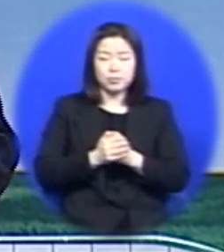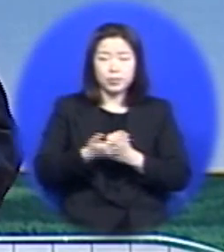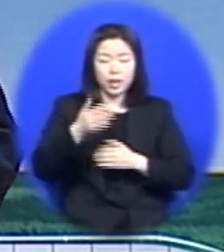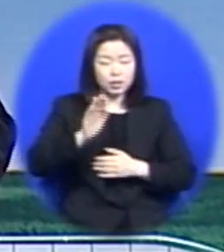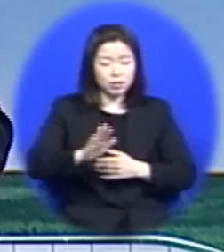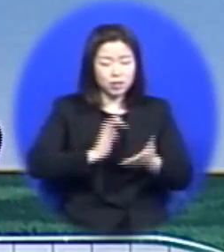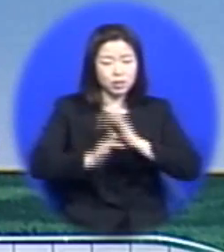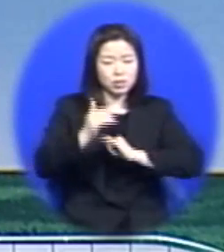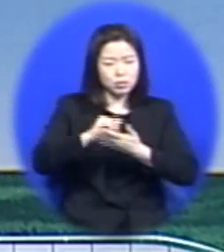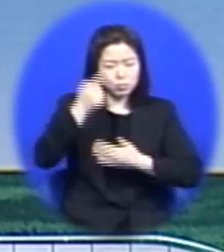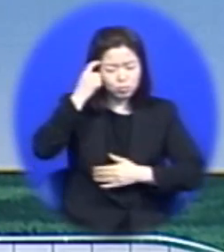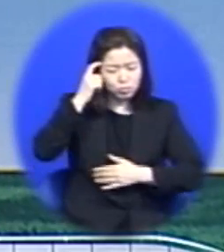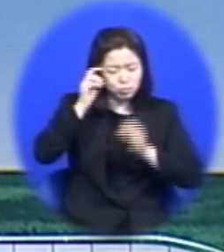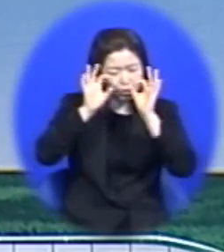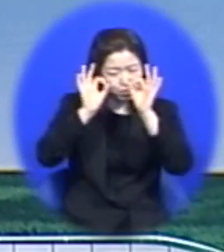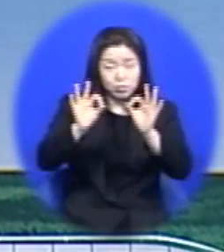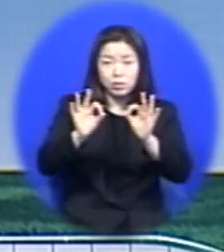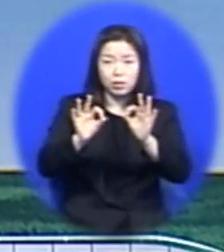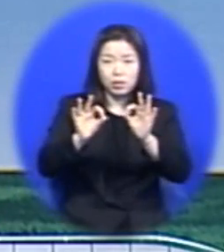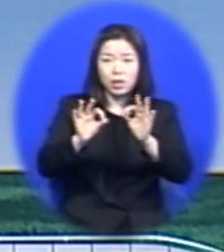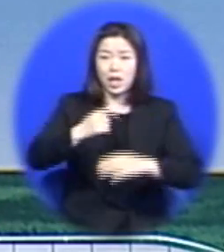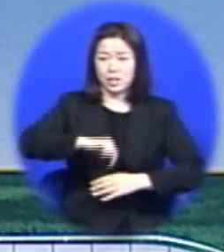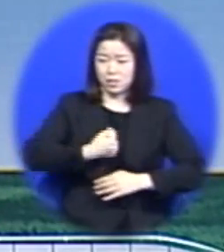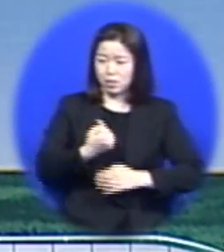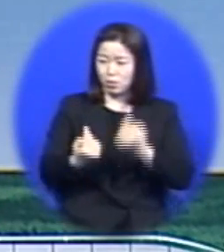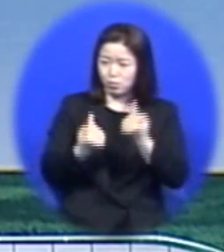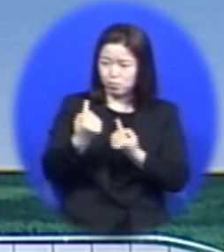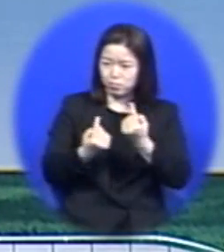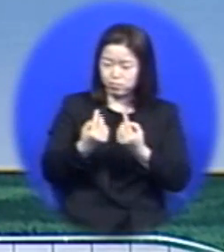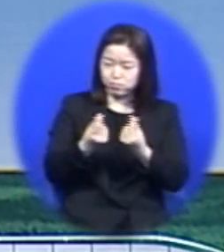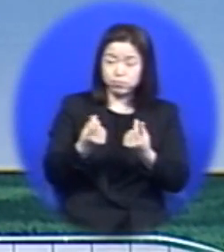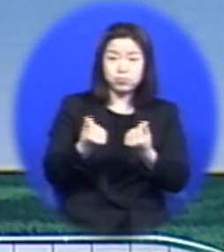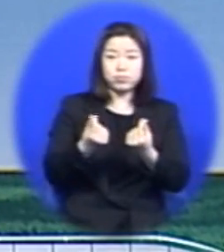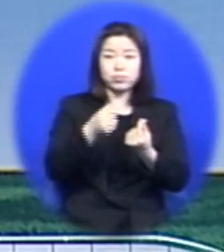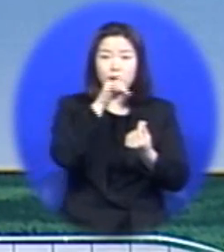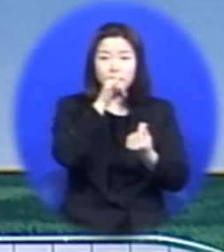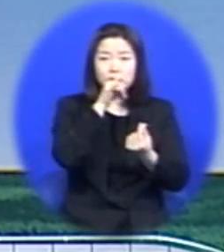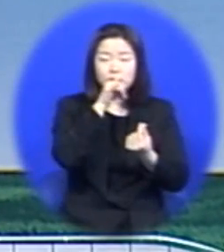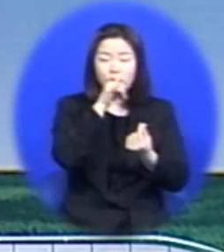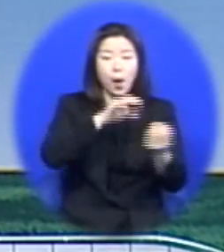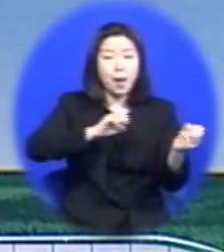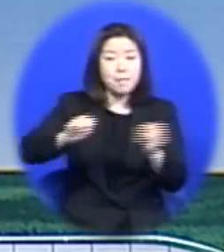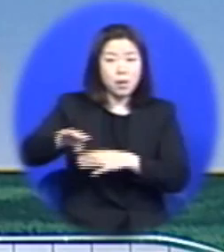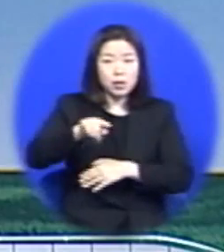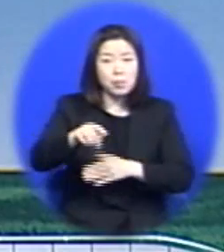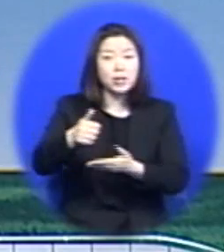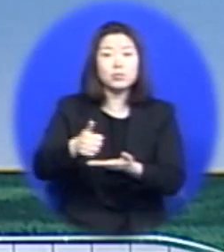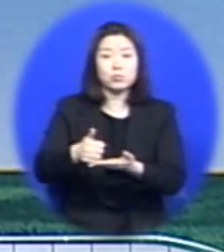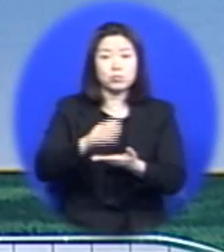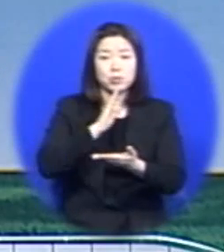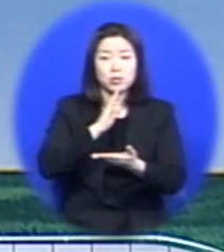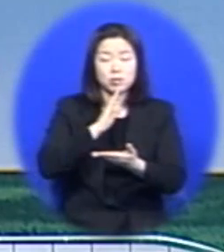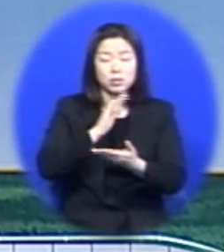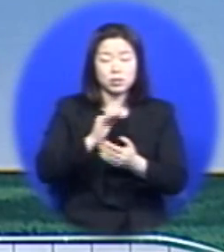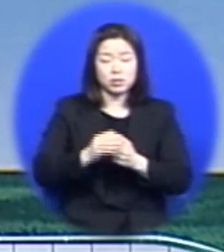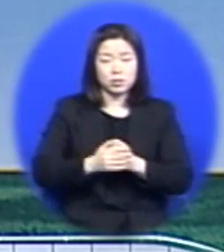그런데 예수님을 생각해 보니까 자기하고 비슷한 것이 있어요. 버림받은 분이에요. 버림받은